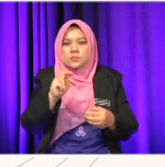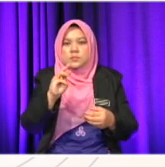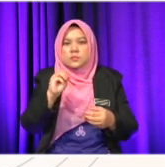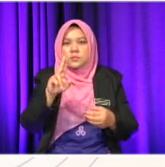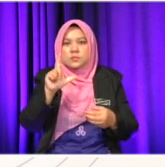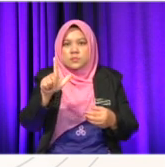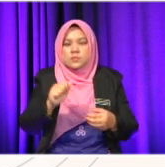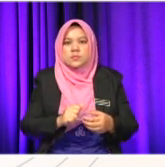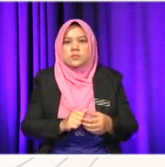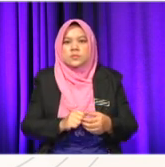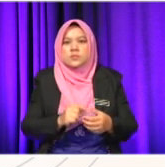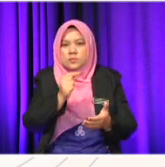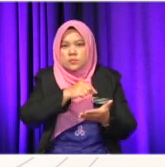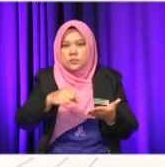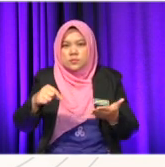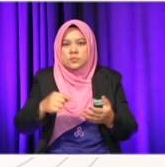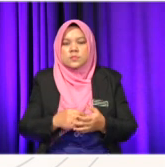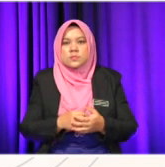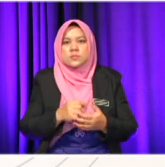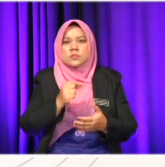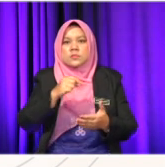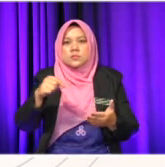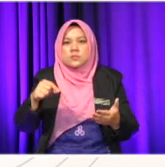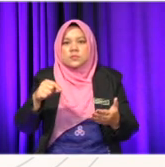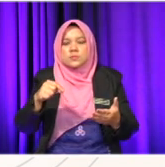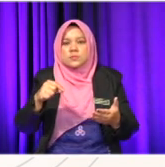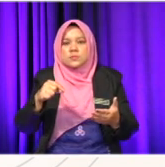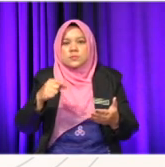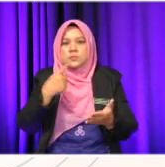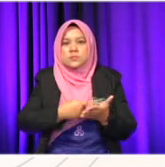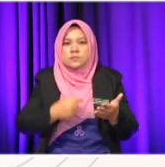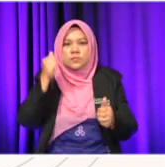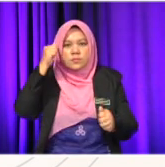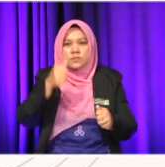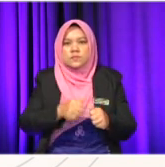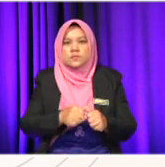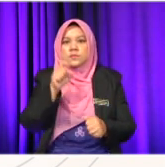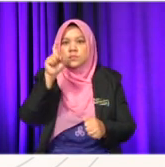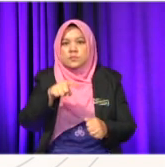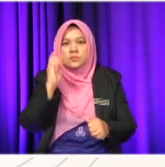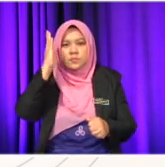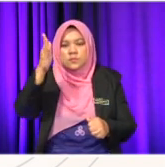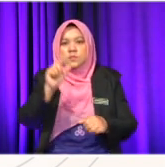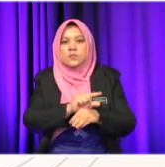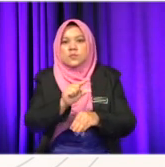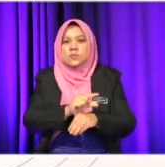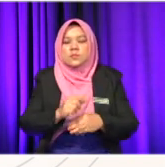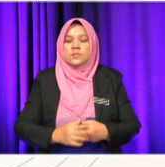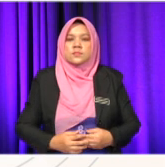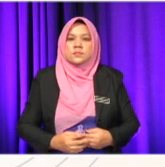pembangunan produk Tulislah tulis apa yang kamu kamu ingat nanti mesti akan kita gunakan